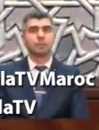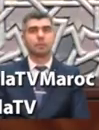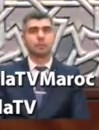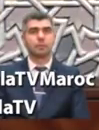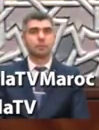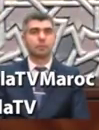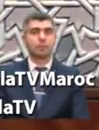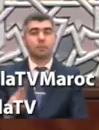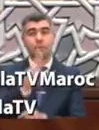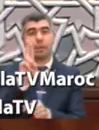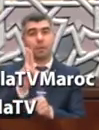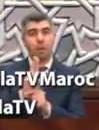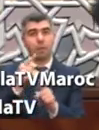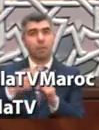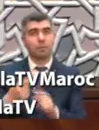اخر.